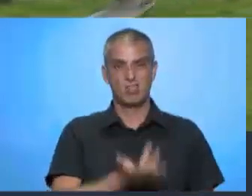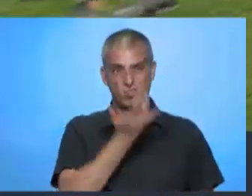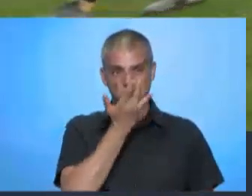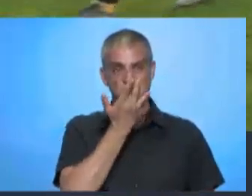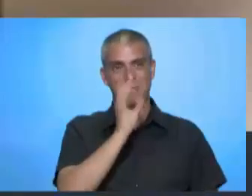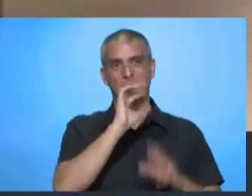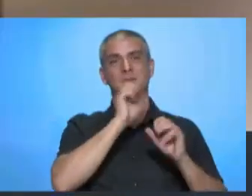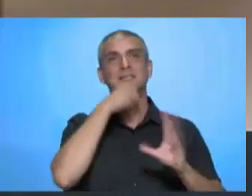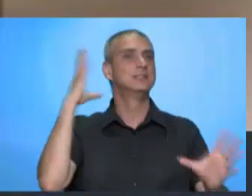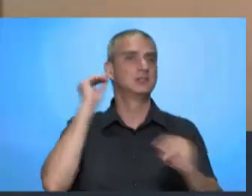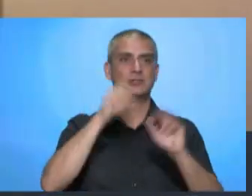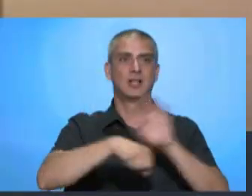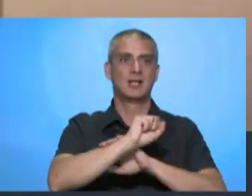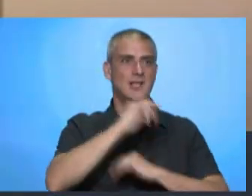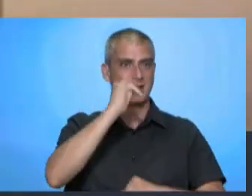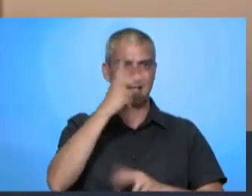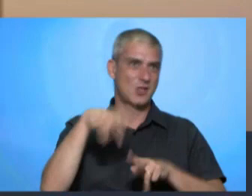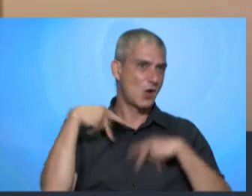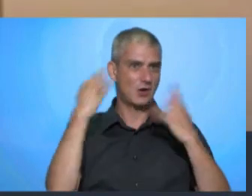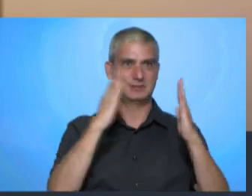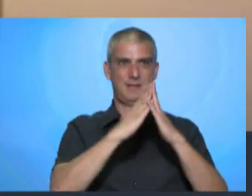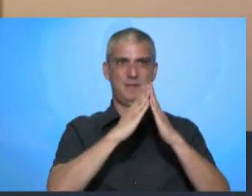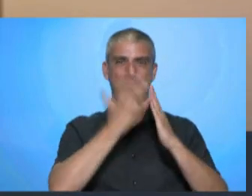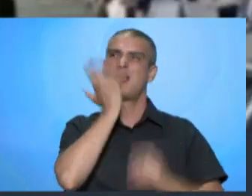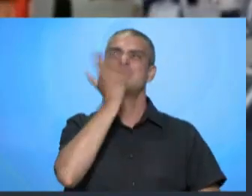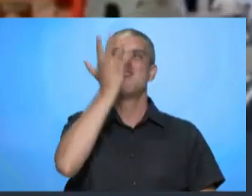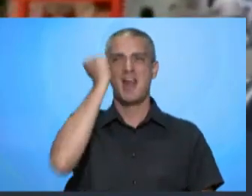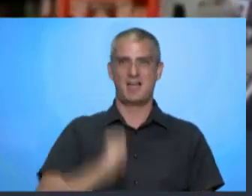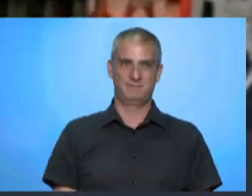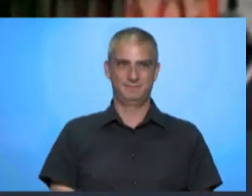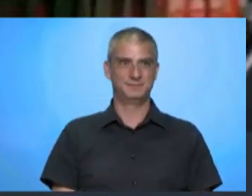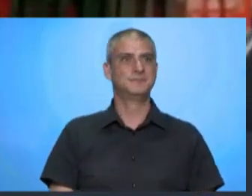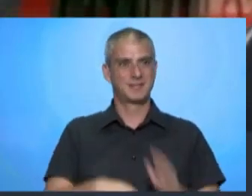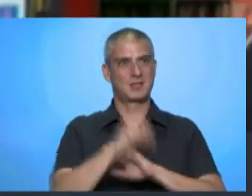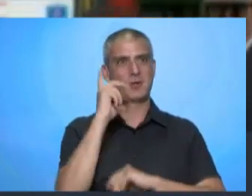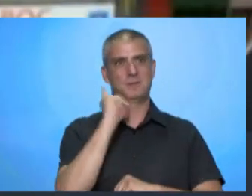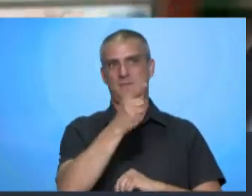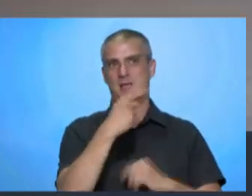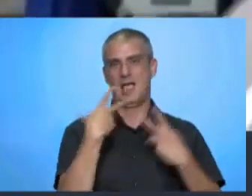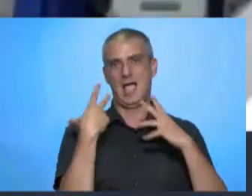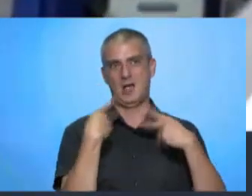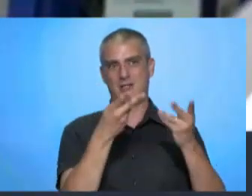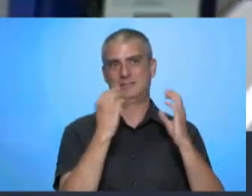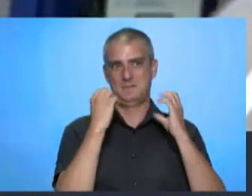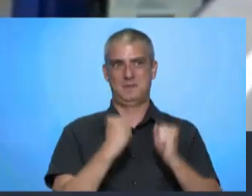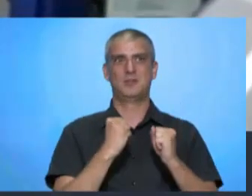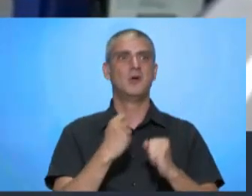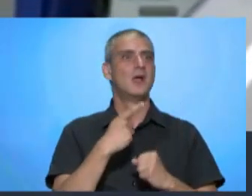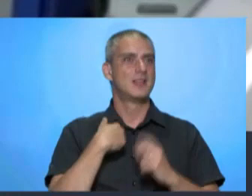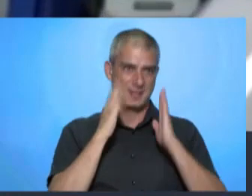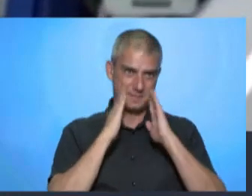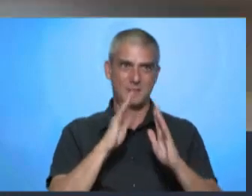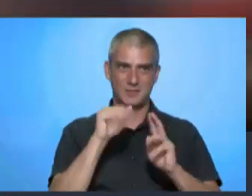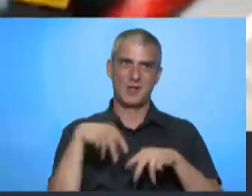בהיסטוריית הכדורגל. Yes, it's bloody all coming home. Yeah, football's coming home, definitely. I still believe